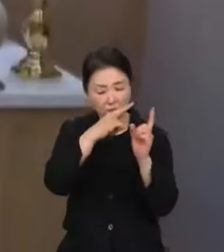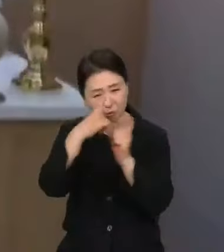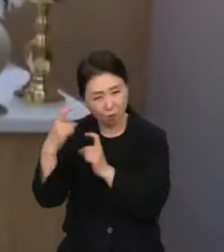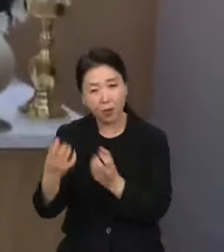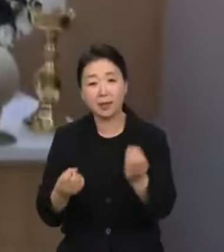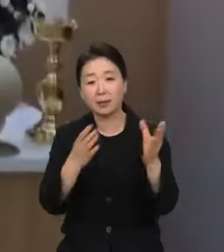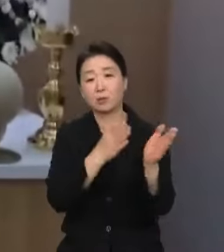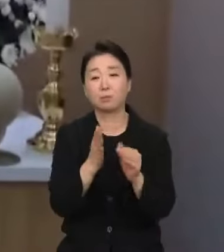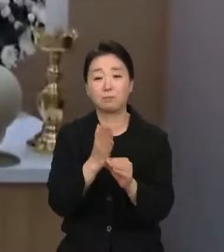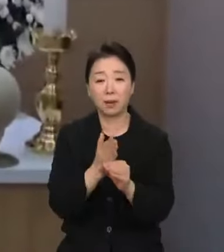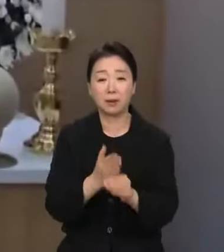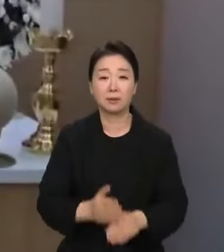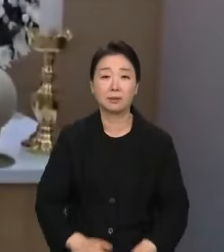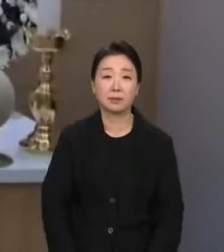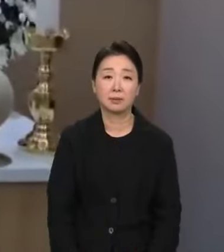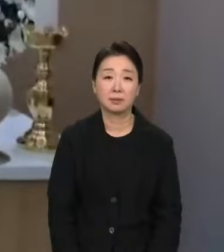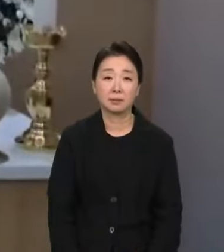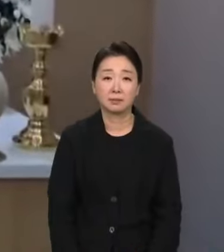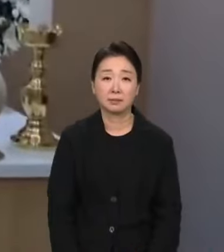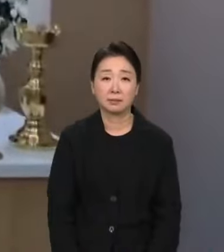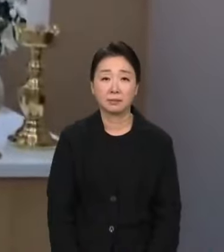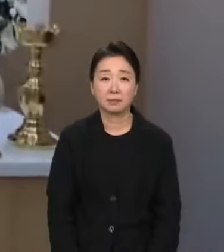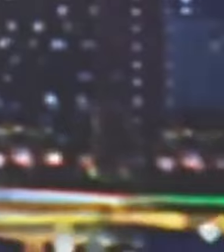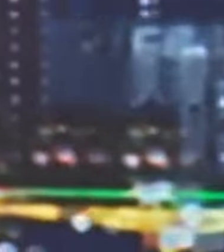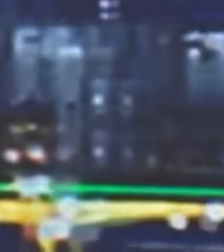있습니다. JTBC 배승주입니다.